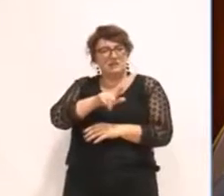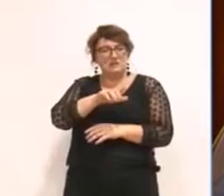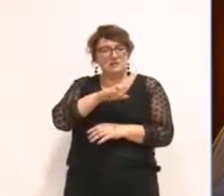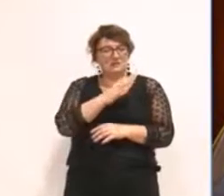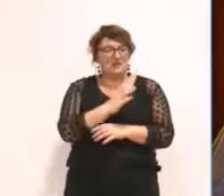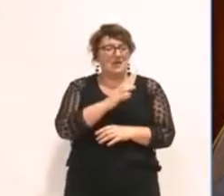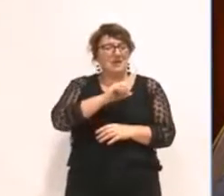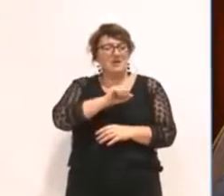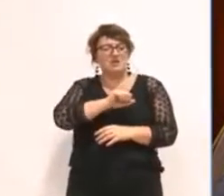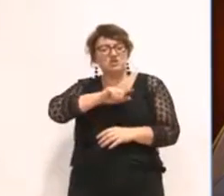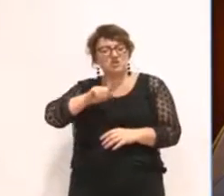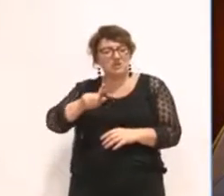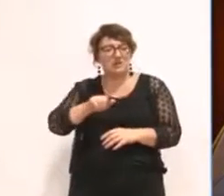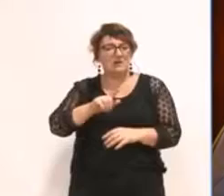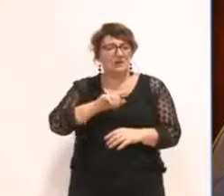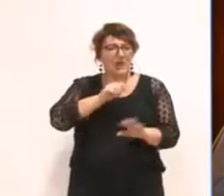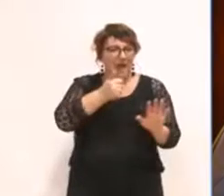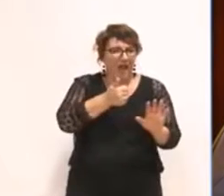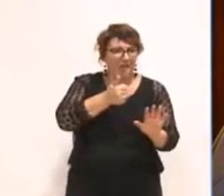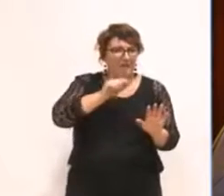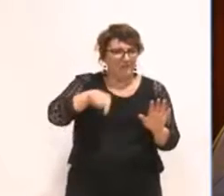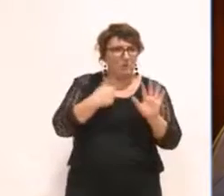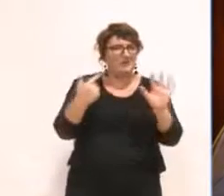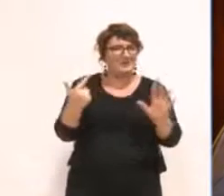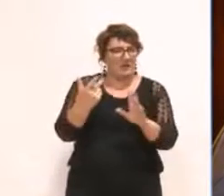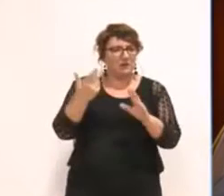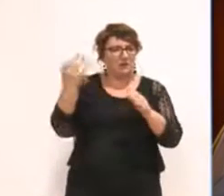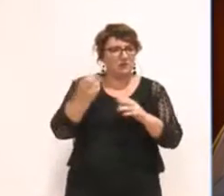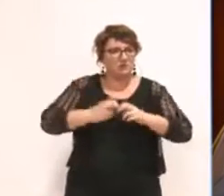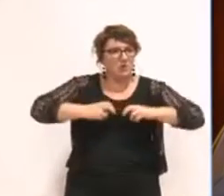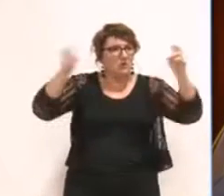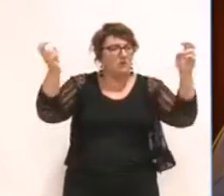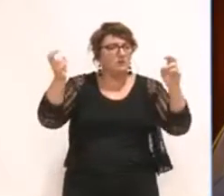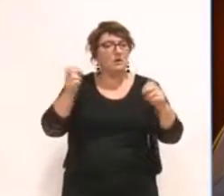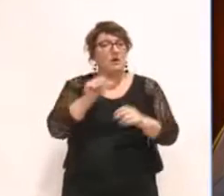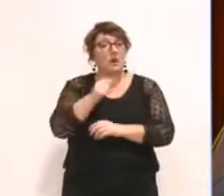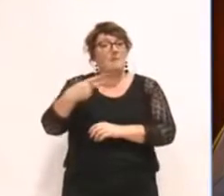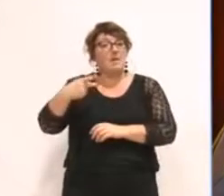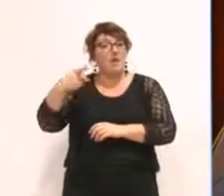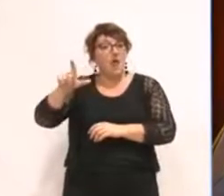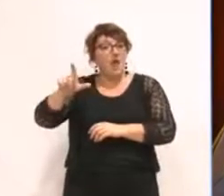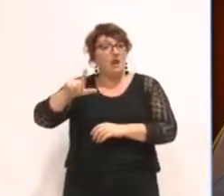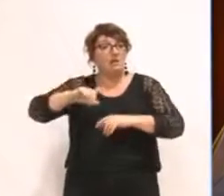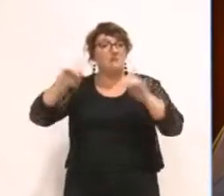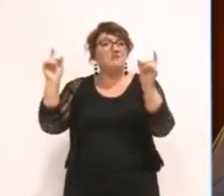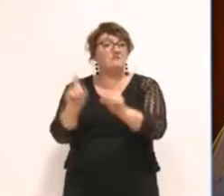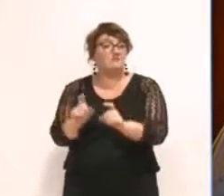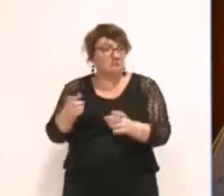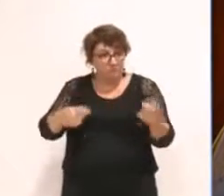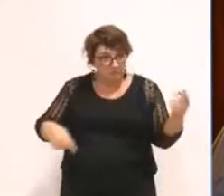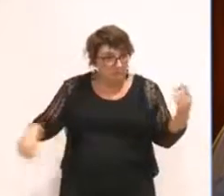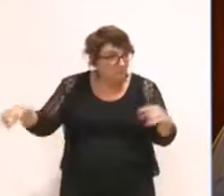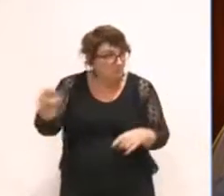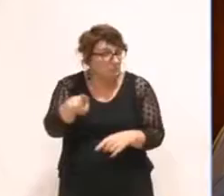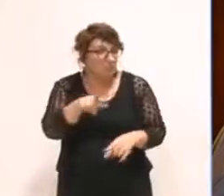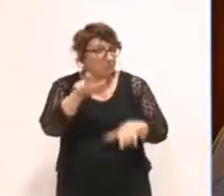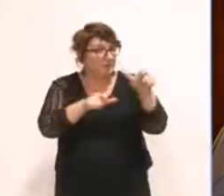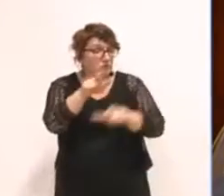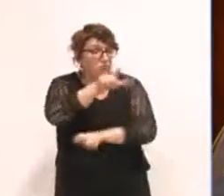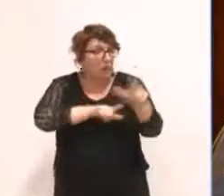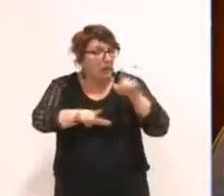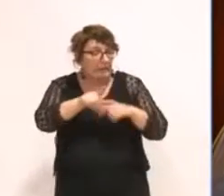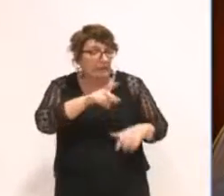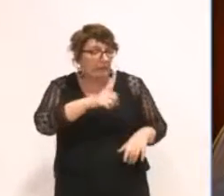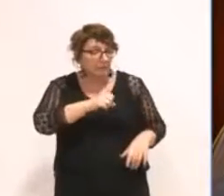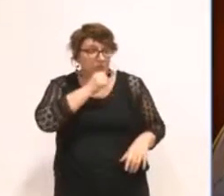1,7%. L'annonce de réduction de 5% par mois de l'APL visera de nombreux retraités locataires. Et voilà